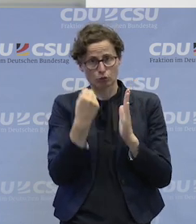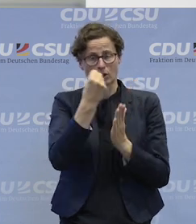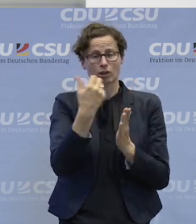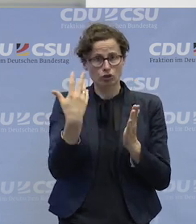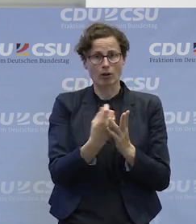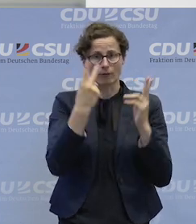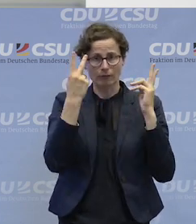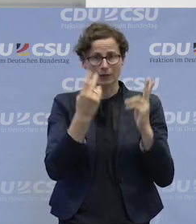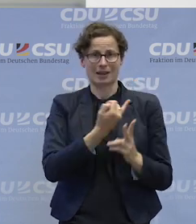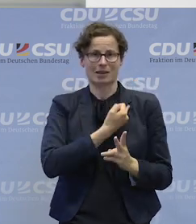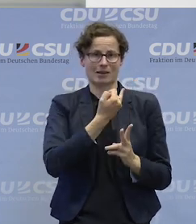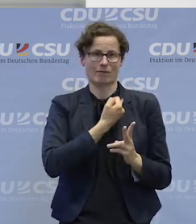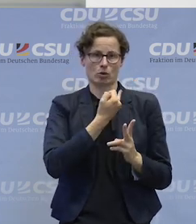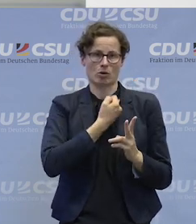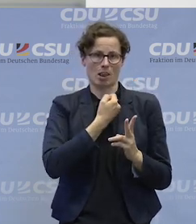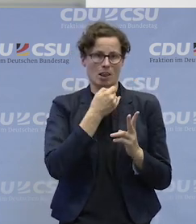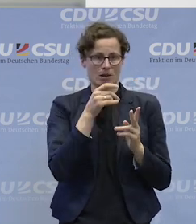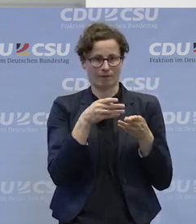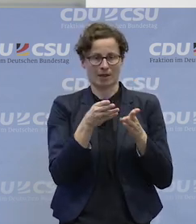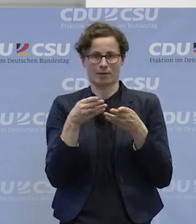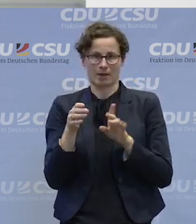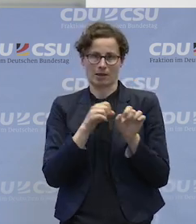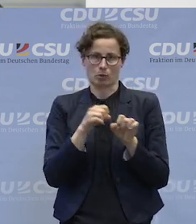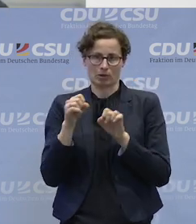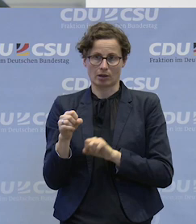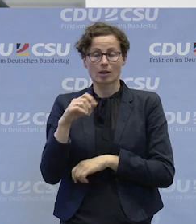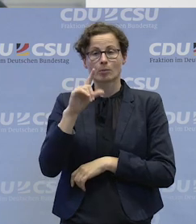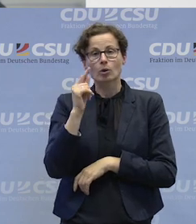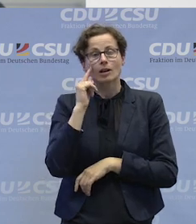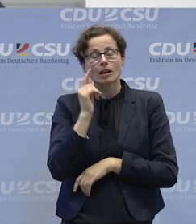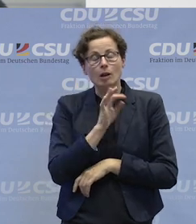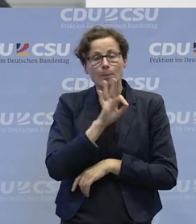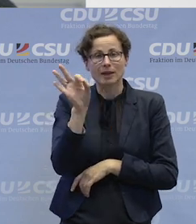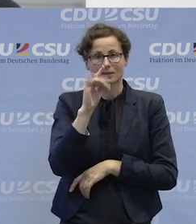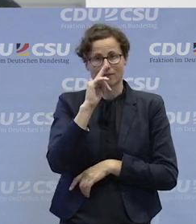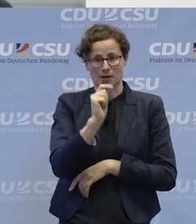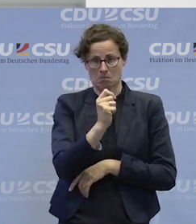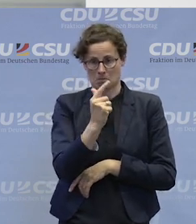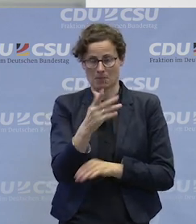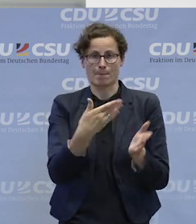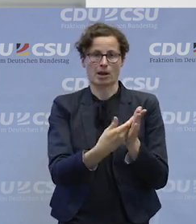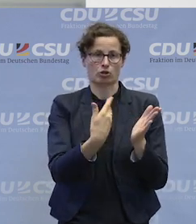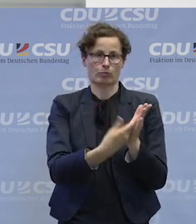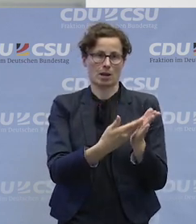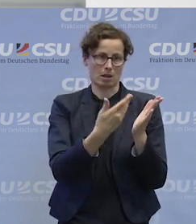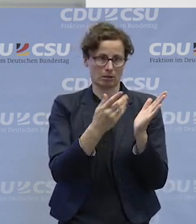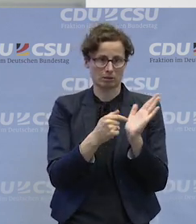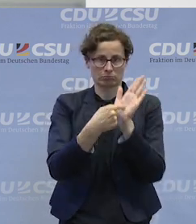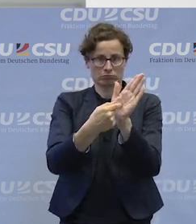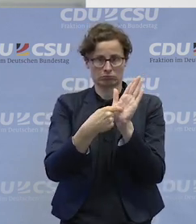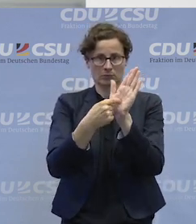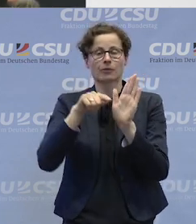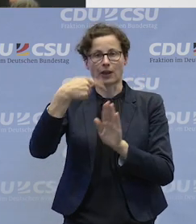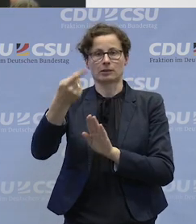an zwei, drei, vier Beispielen vielleicht ermöglichen. Vielen Dank, Herr Berg. Und wo ich hier gerade stehe, wer hat denn die erste